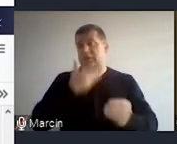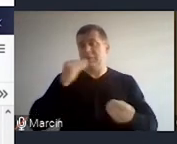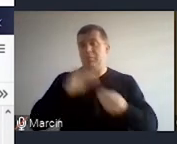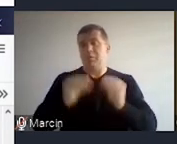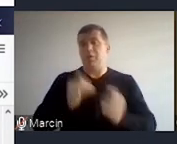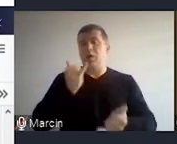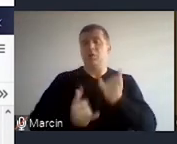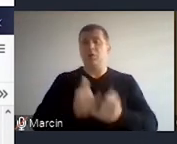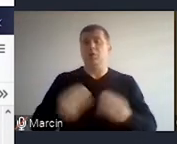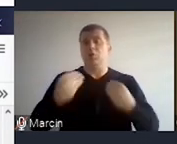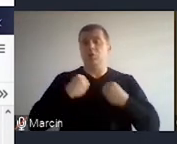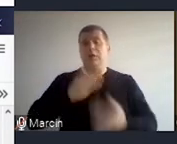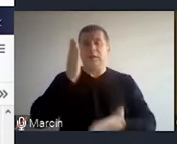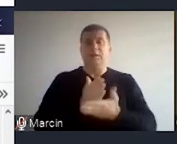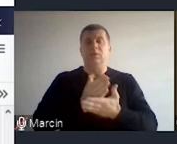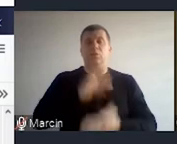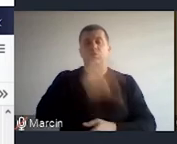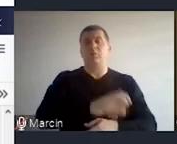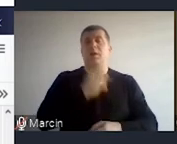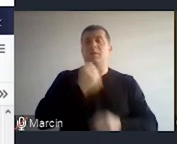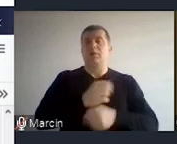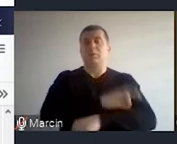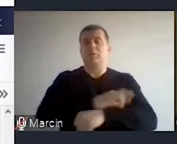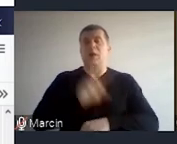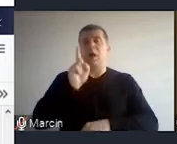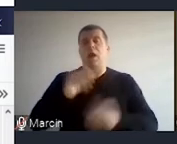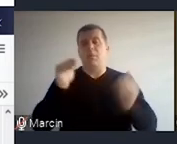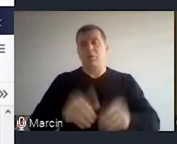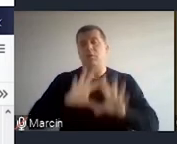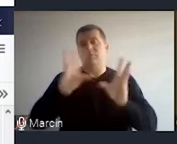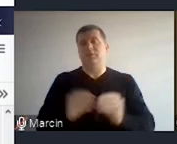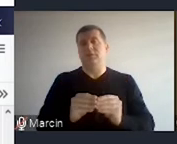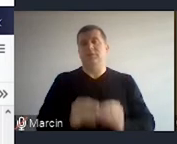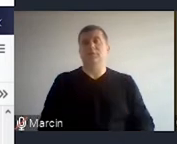jeśli dostają tylko pracownicy projektu, ale mogą dostać wszyscy.